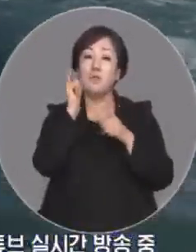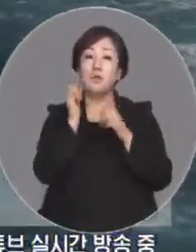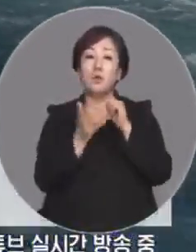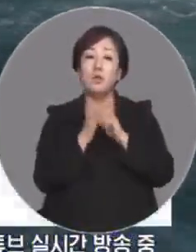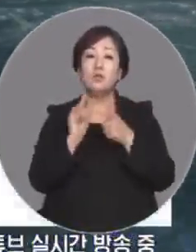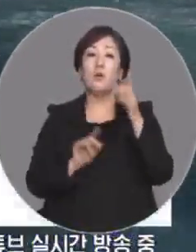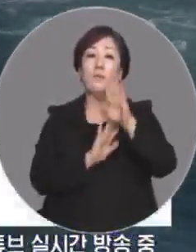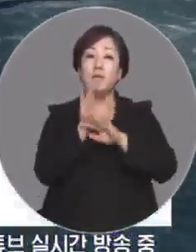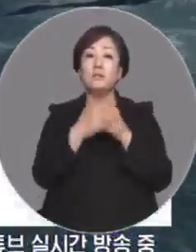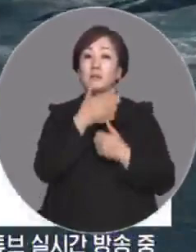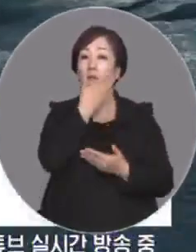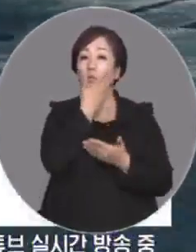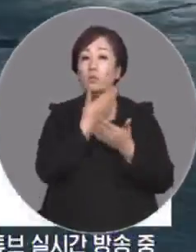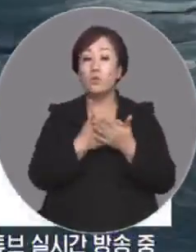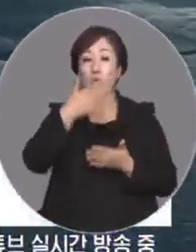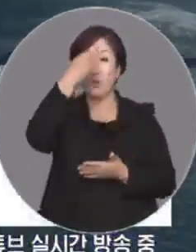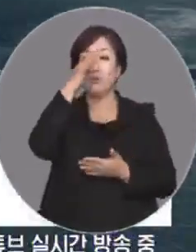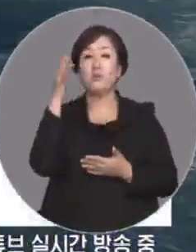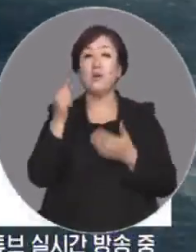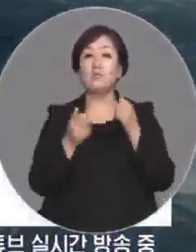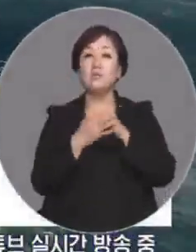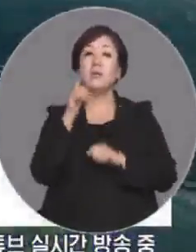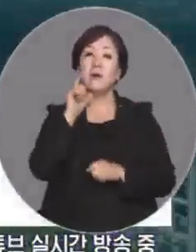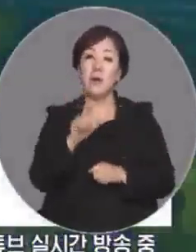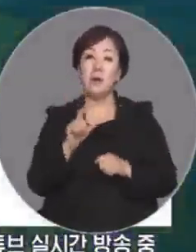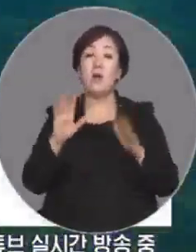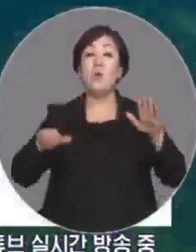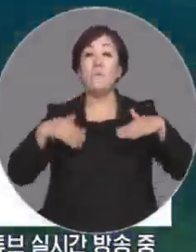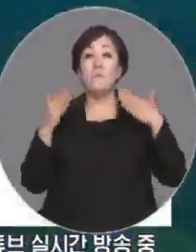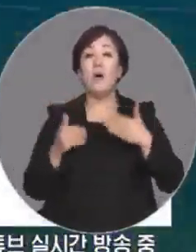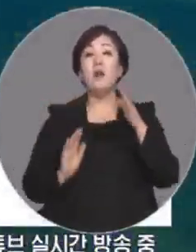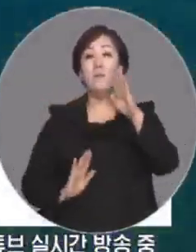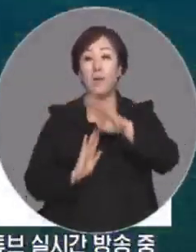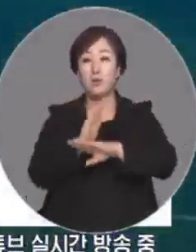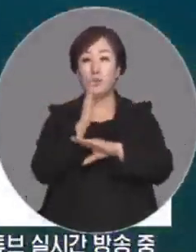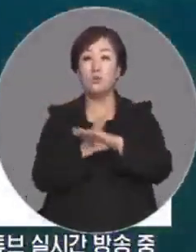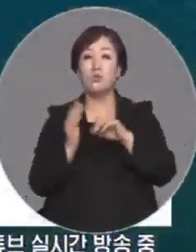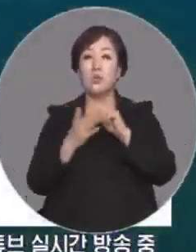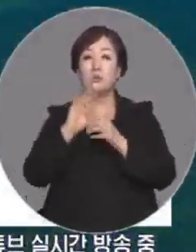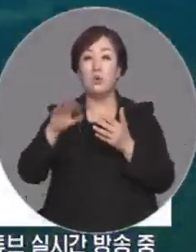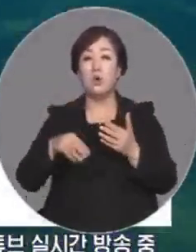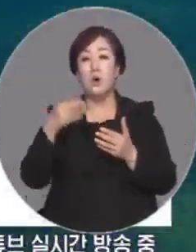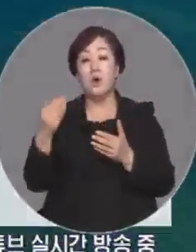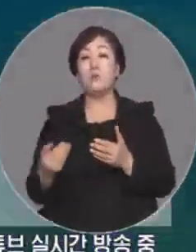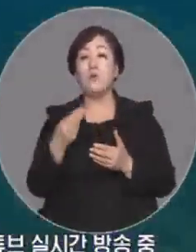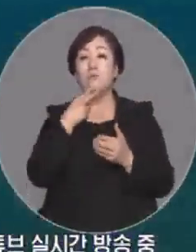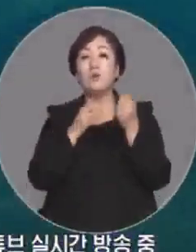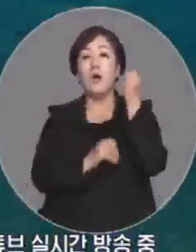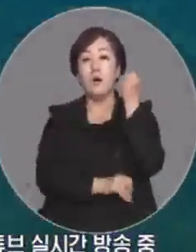해상풍력 발전기의 핵심 기술은 강한 태풍과 높은 파도에도 쓰러지지 않는 하부 부유체.